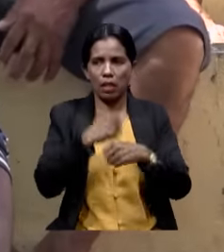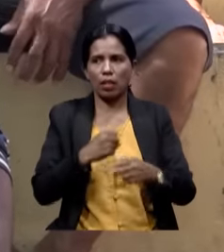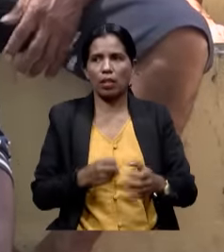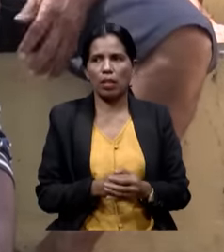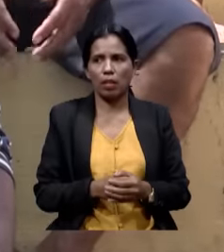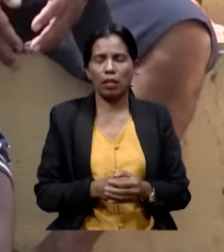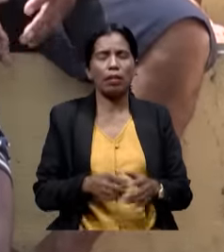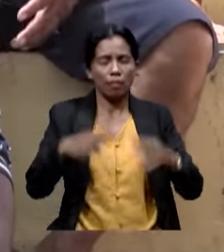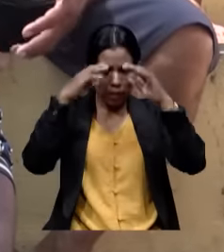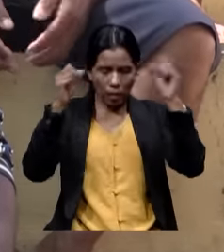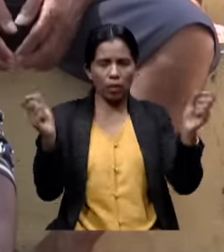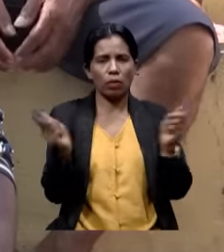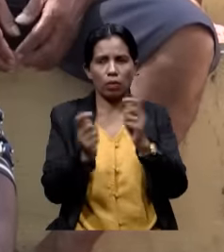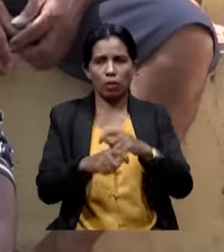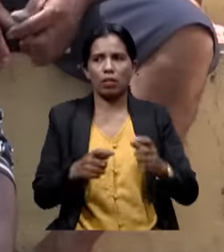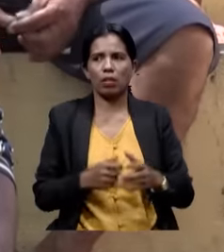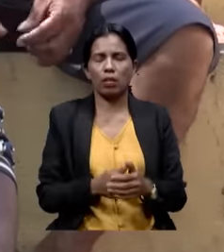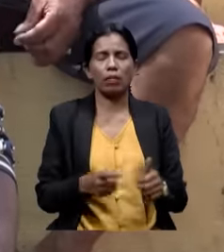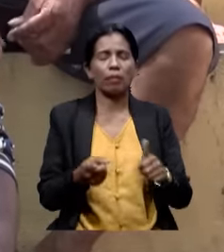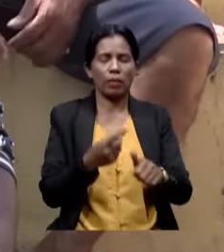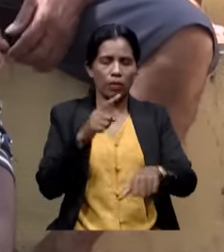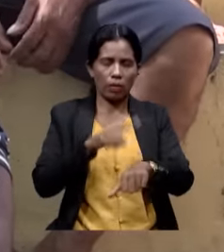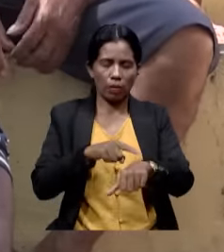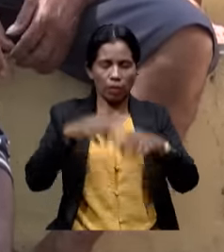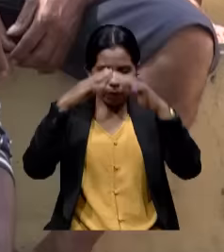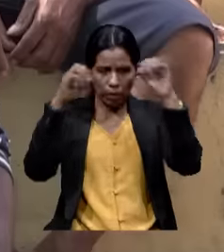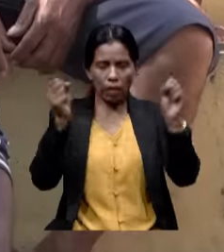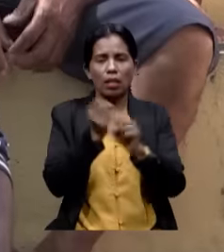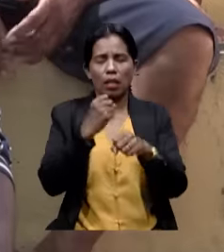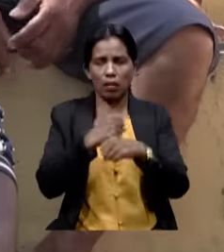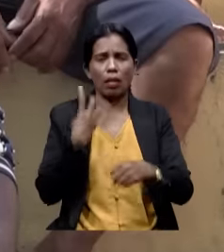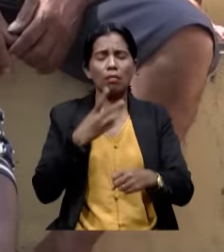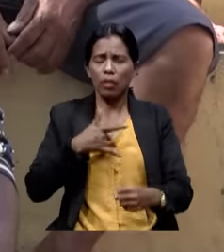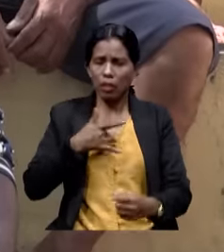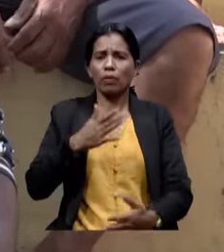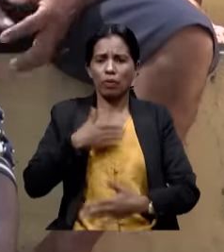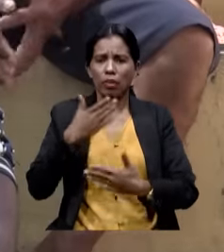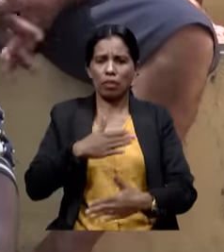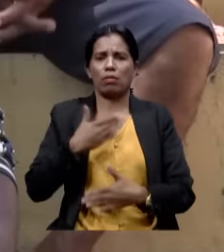kira orang terlalu malu. Mas pun premier vez presiden ini halu ini. Ami senti content lah lima.